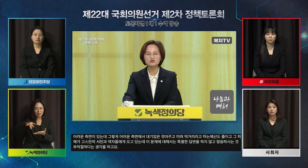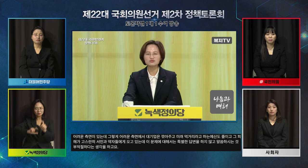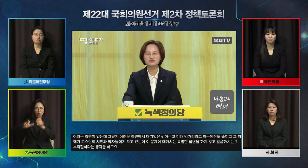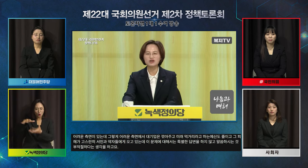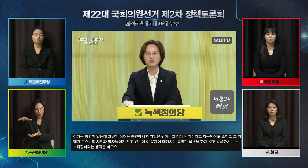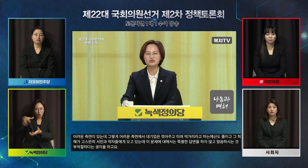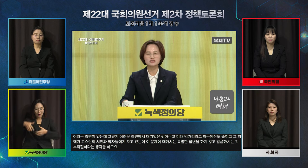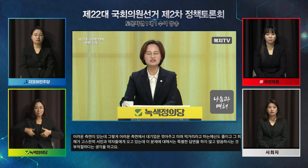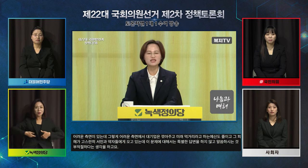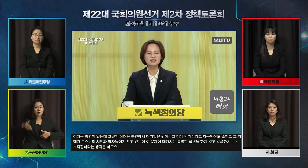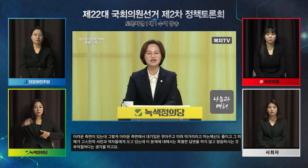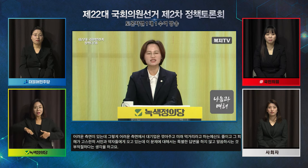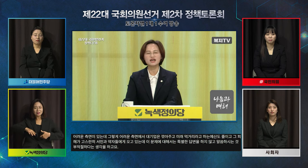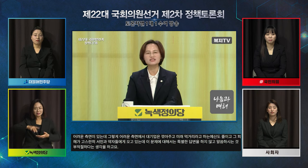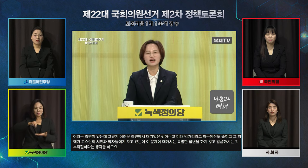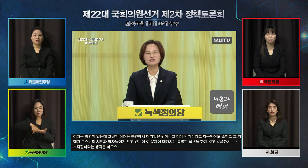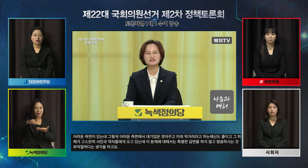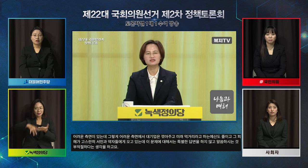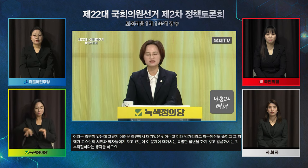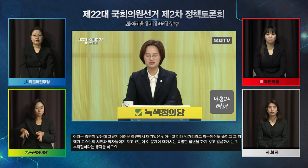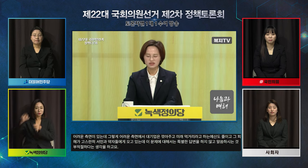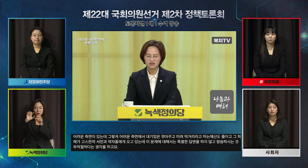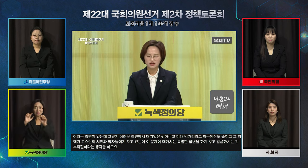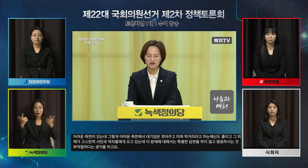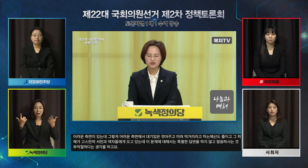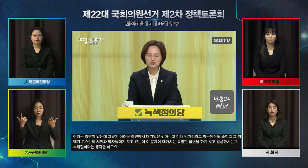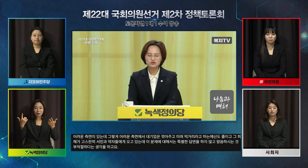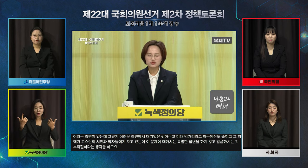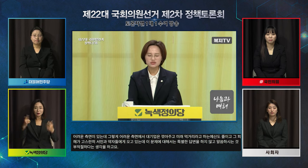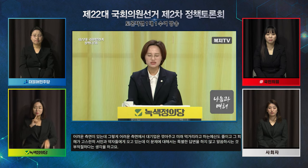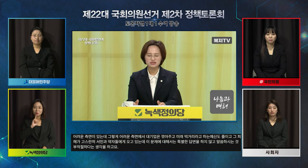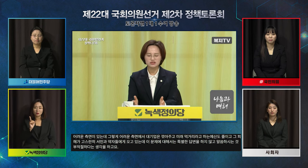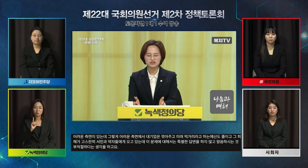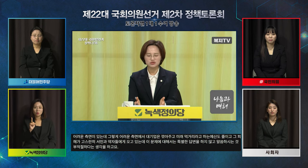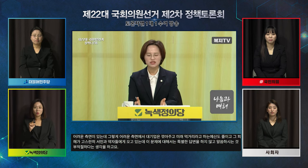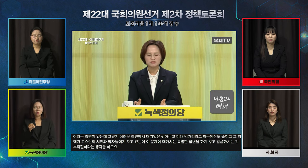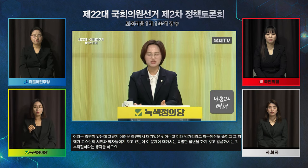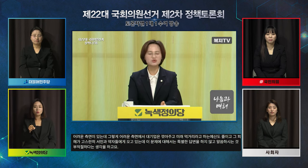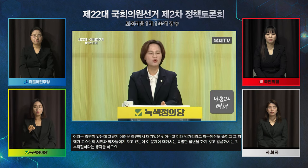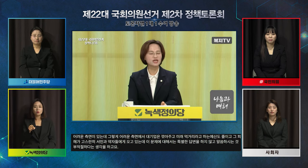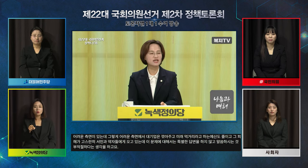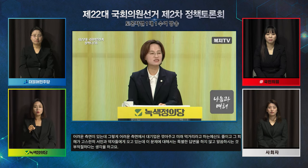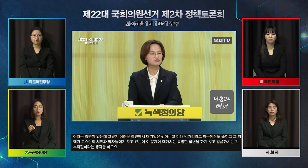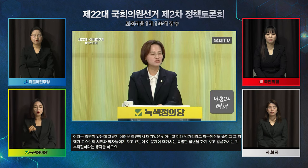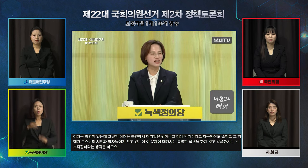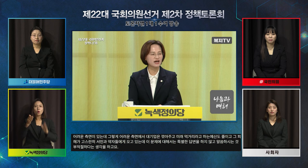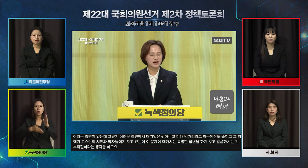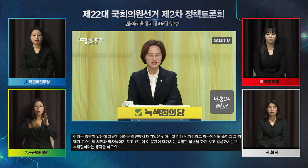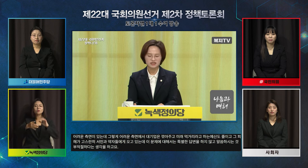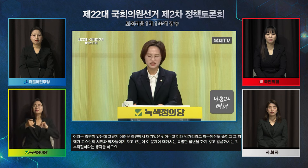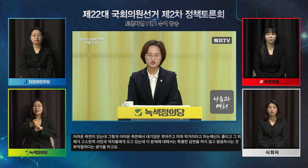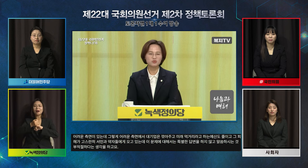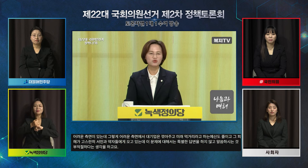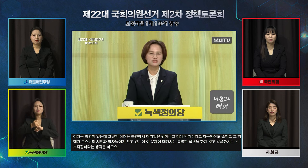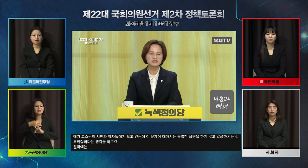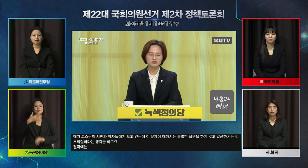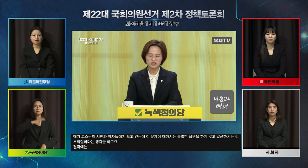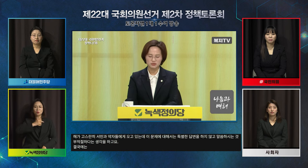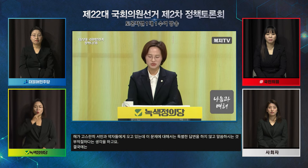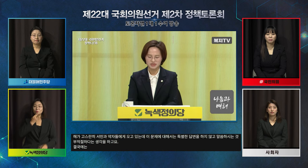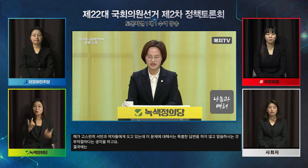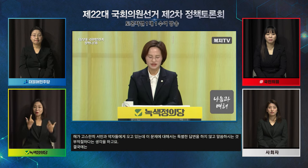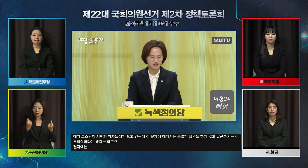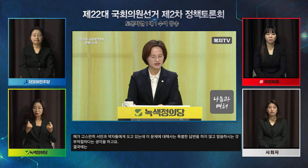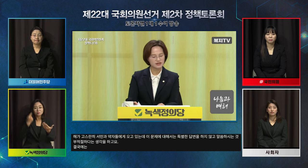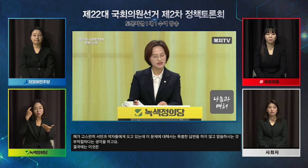분명한데도 불구하고 증세 이야기를 하지 않는 것은 결국은 이것은 빌 공약일 뿐이다. 이렇게 좀 보여지는데